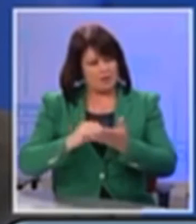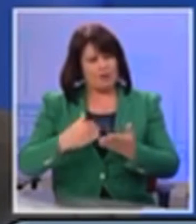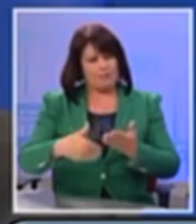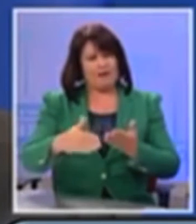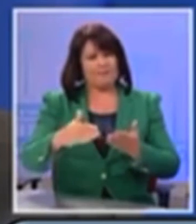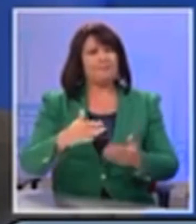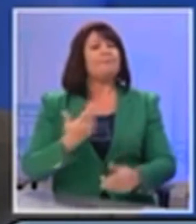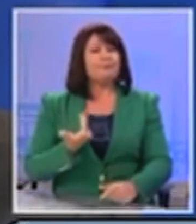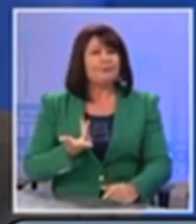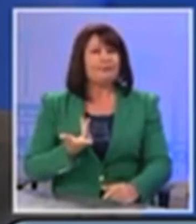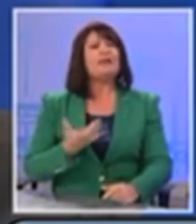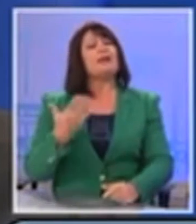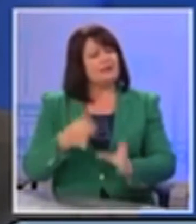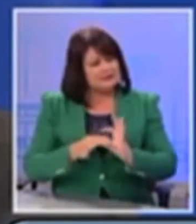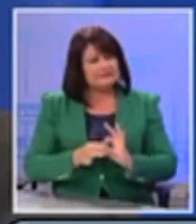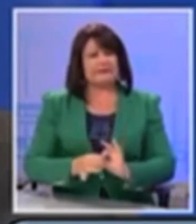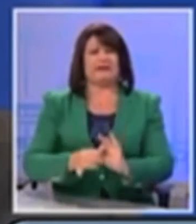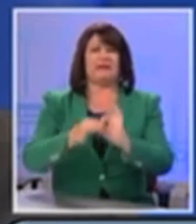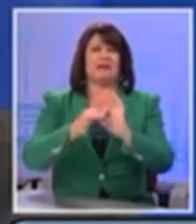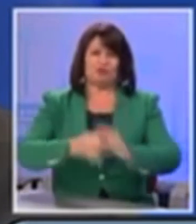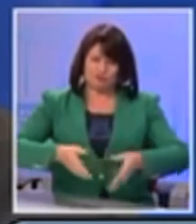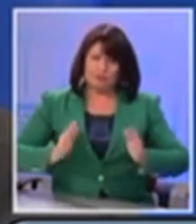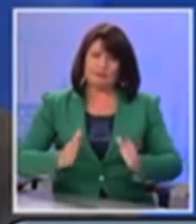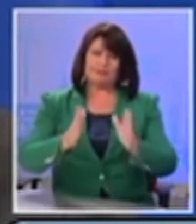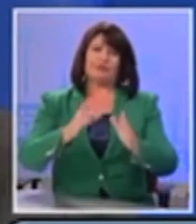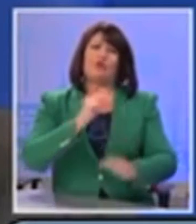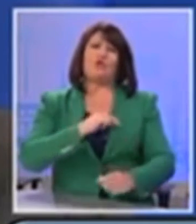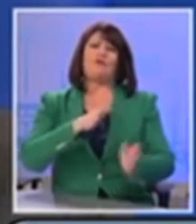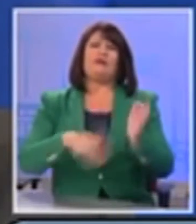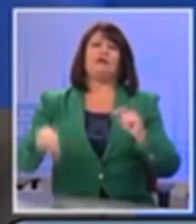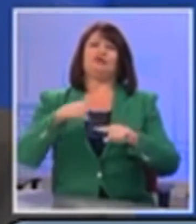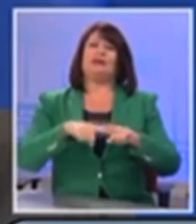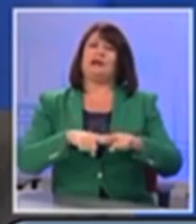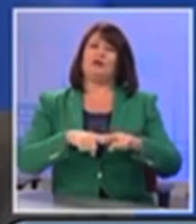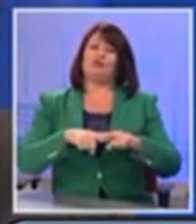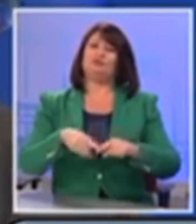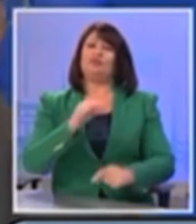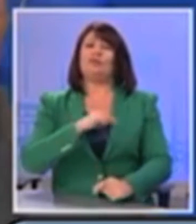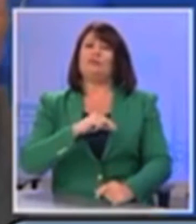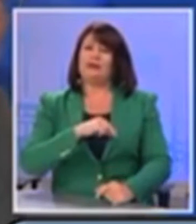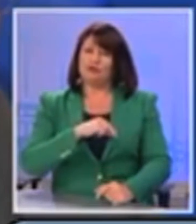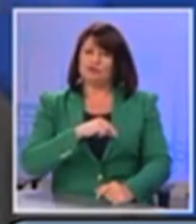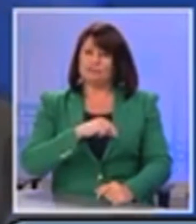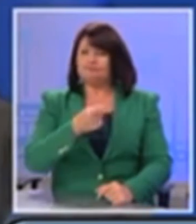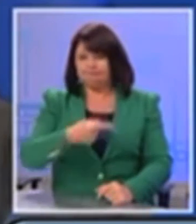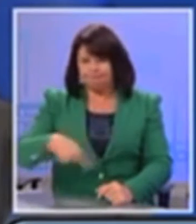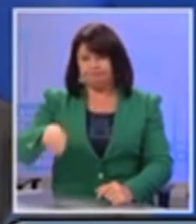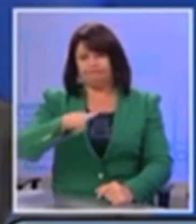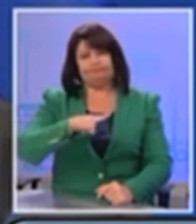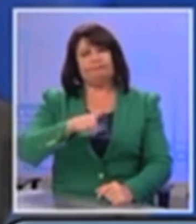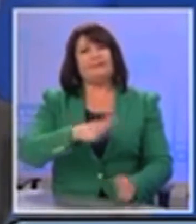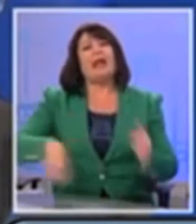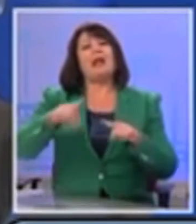effectuer dans l'intérêt de la population grecque et de tous ceux et de toutes celles qui, en Grèce et